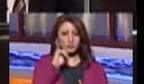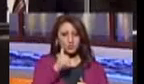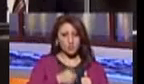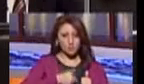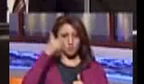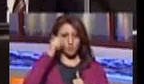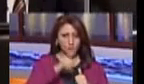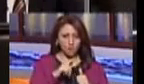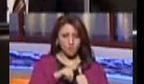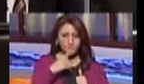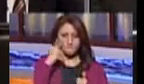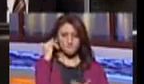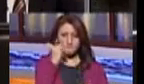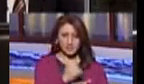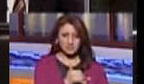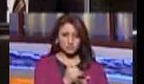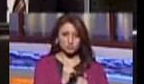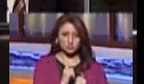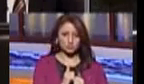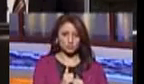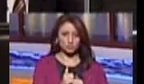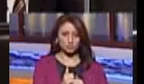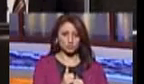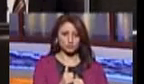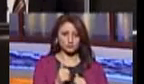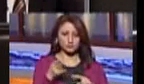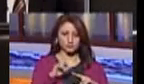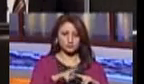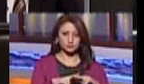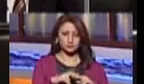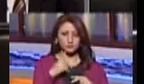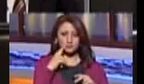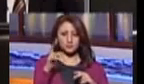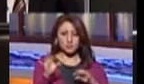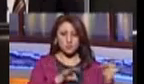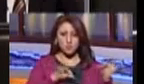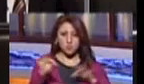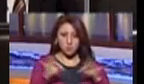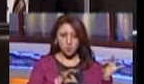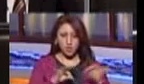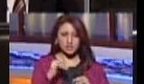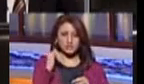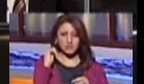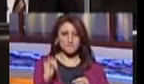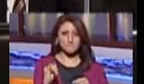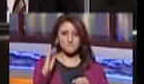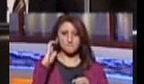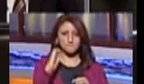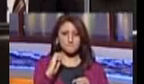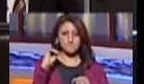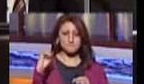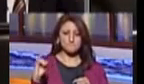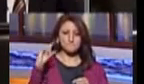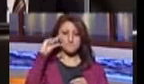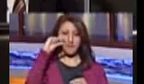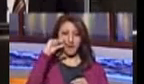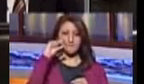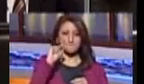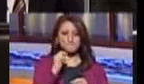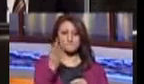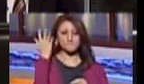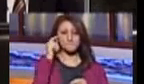الاحساس بالمسؤوليه. فاحنا كان المهندس رشيد محمد رشيد اتهم في قضيه